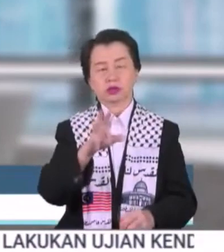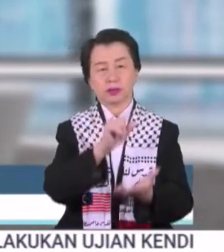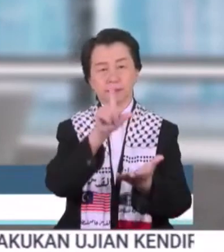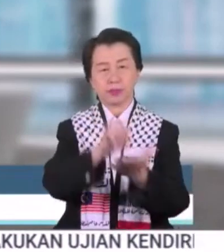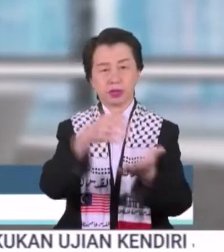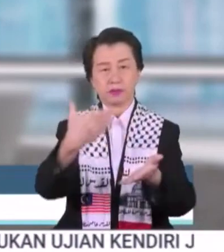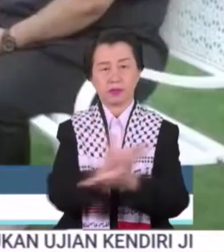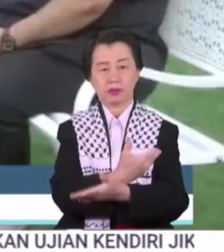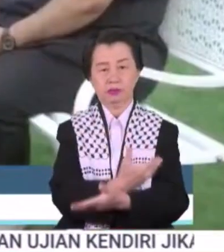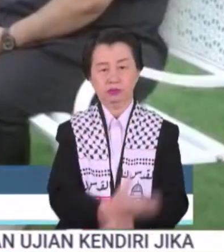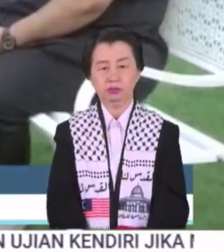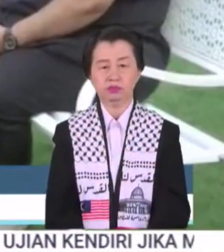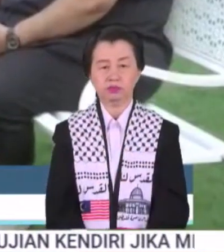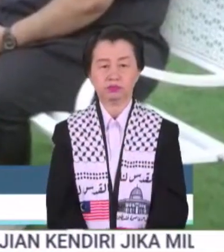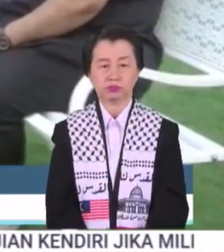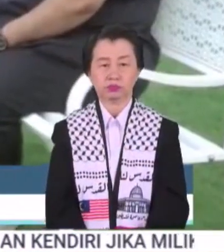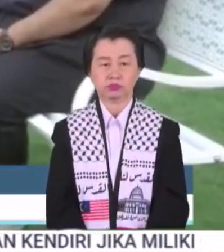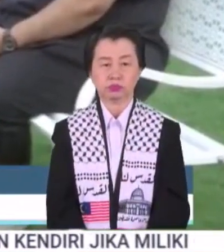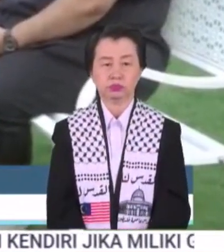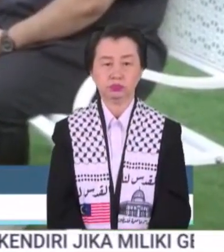baharu.